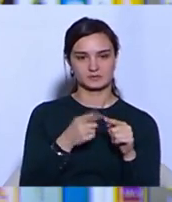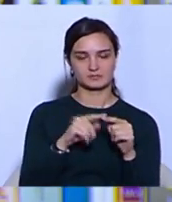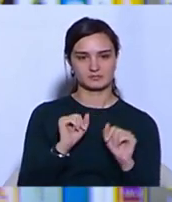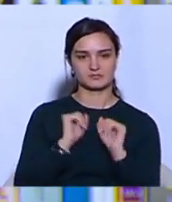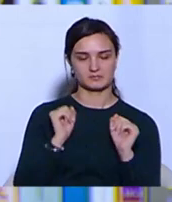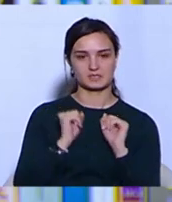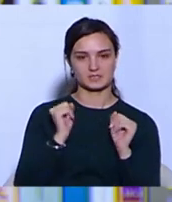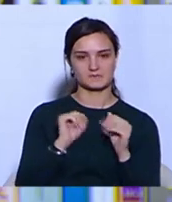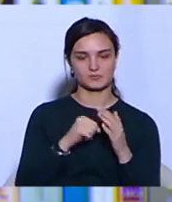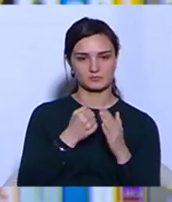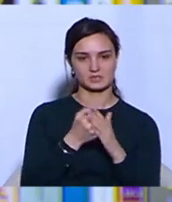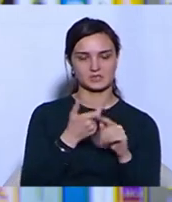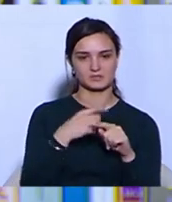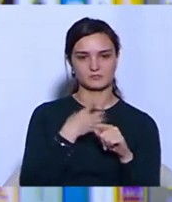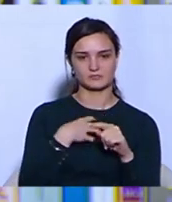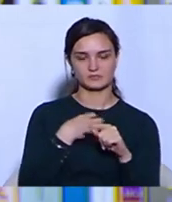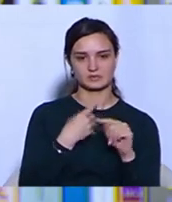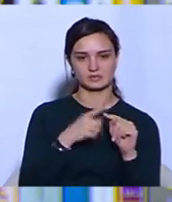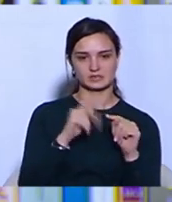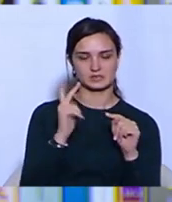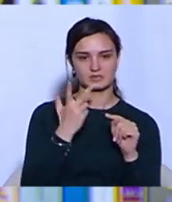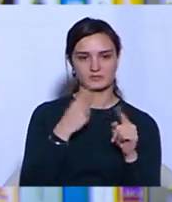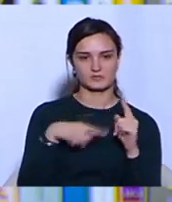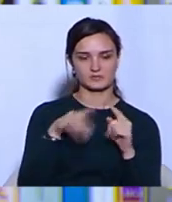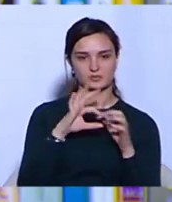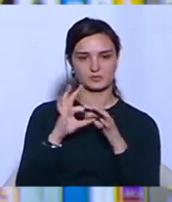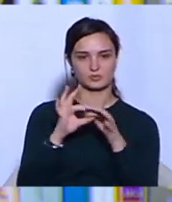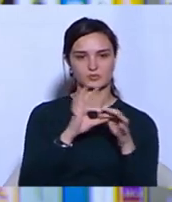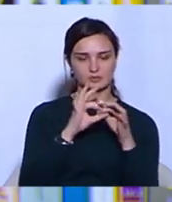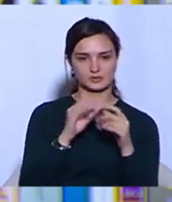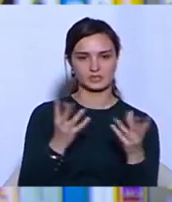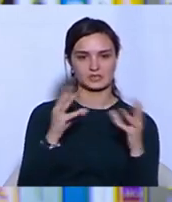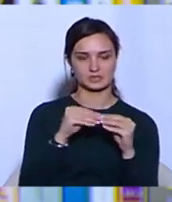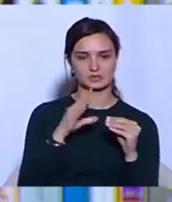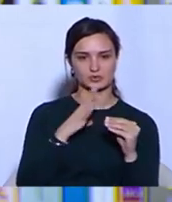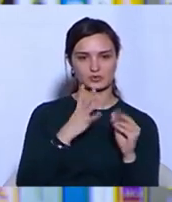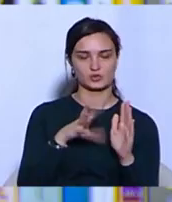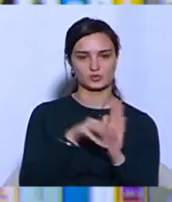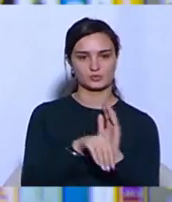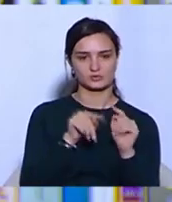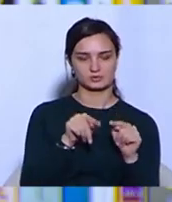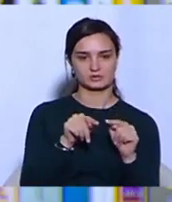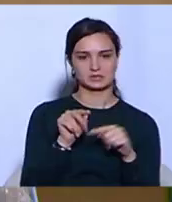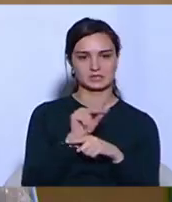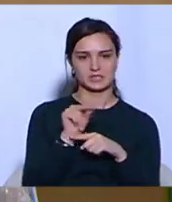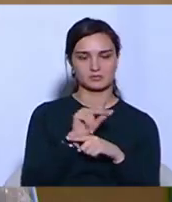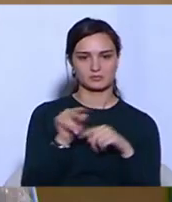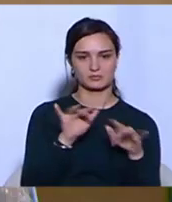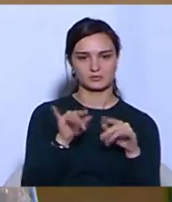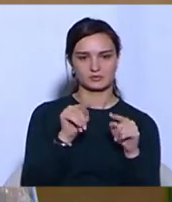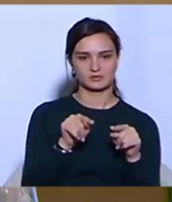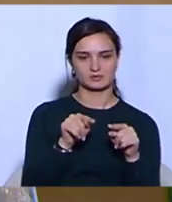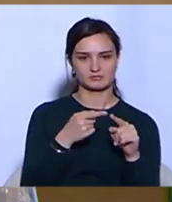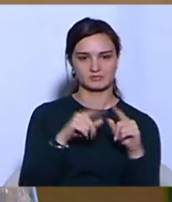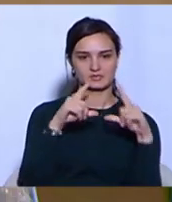მაქსიმუმის მიღწევას. ძალიან მნიშვნელოვანია, რომ ეს სამივე რგოლი აბსოლუტურად ერთიანად იყოს ჩართული თერაპიულ პროცესში.